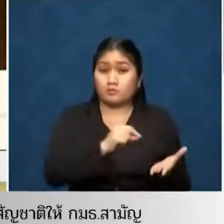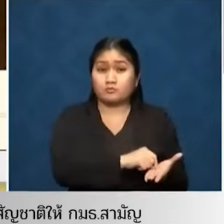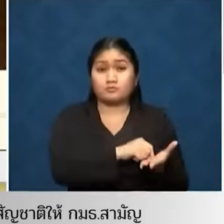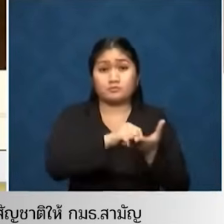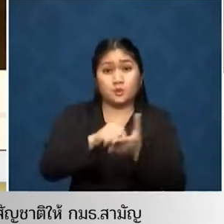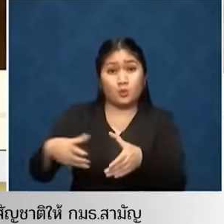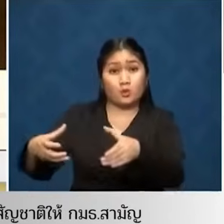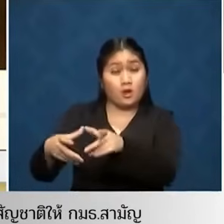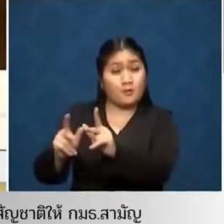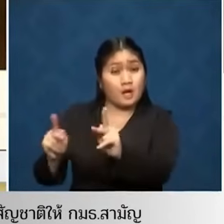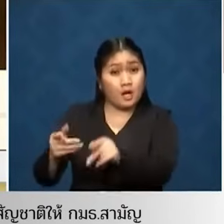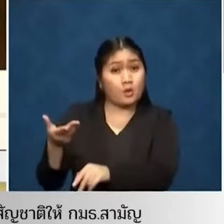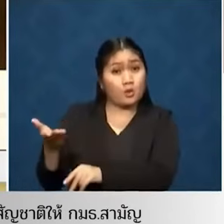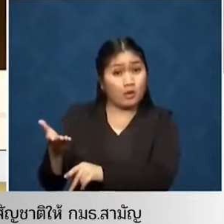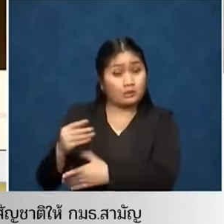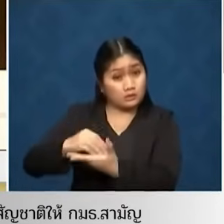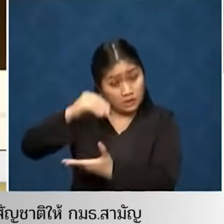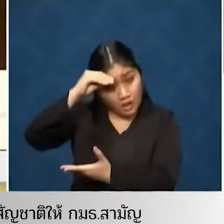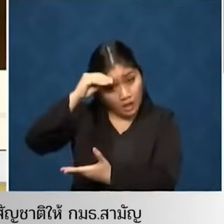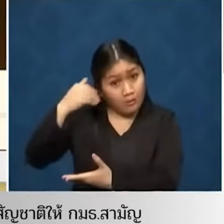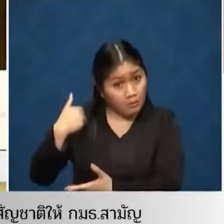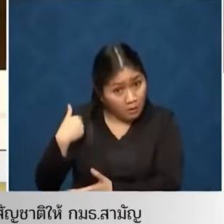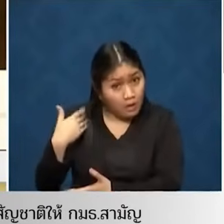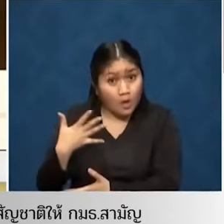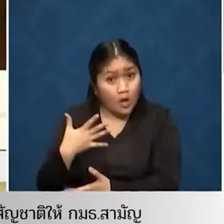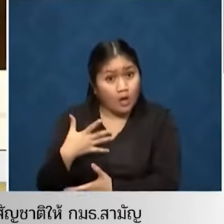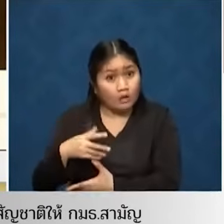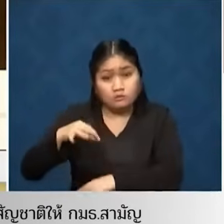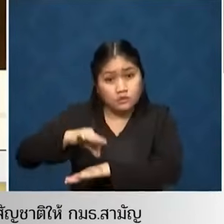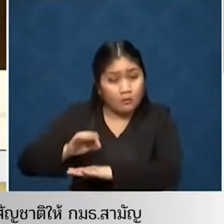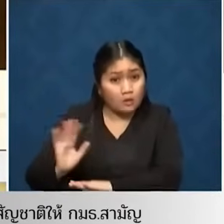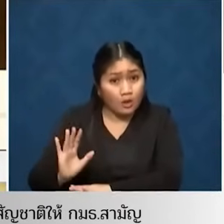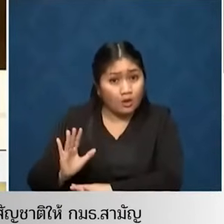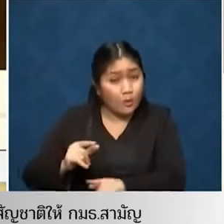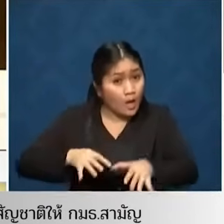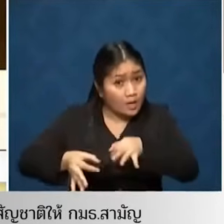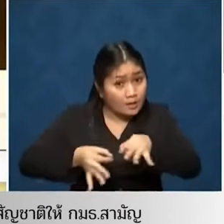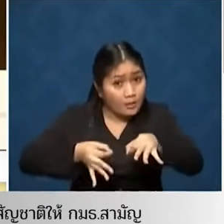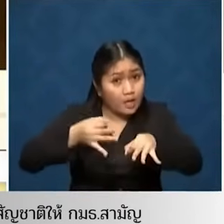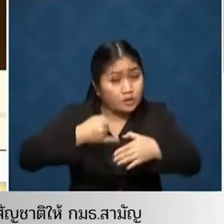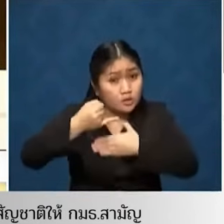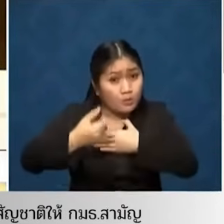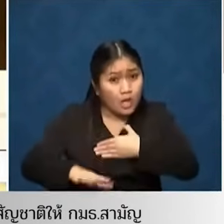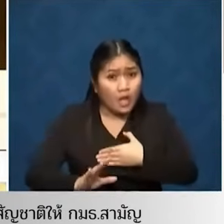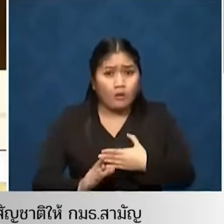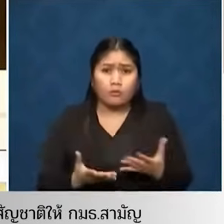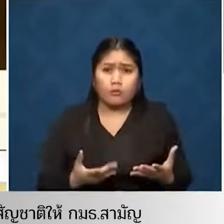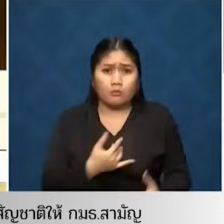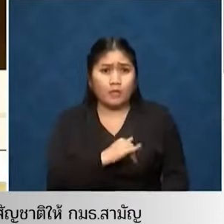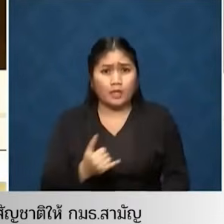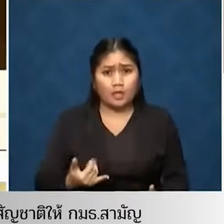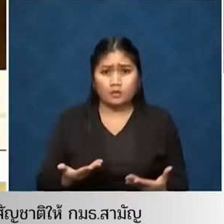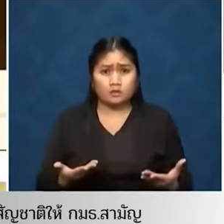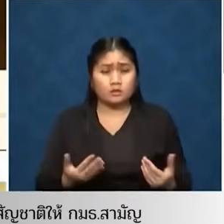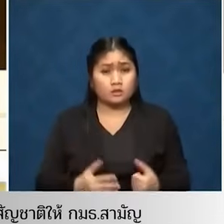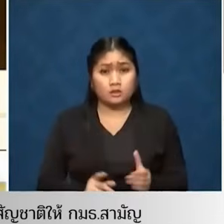กรรมธิการการศึกษาหรือไม่ต้องตั้งถือว่าพิจารณาจบไปแล้วผมกลัวว่ายัตติมันจะไม่มีผลแต่อย่างใด